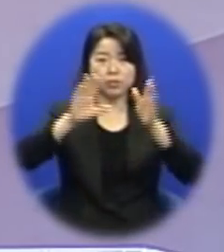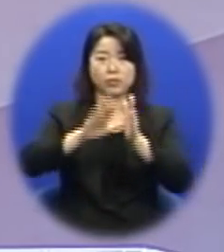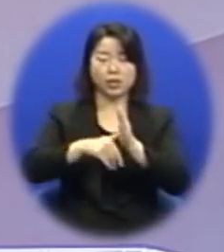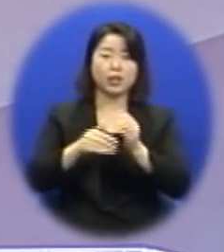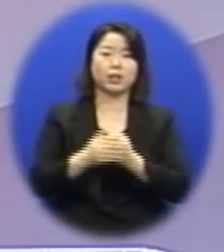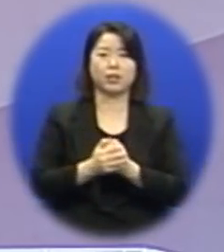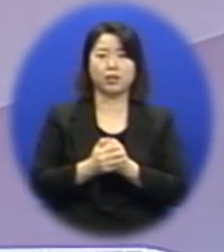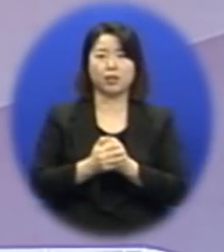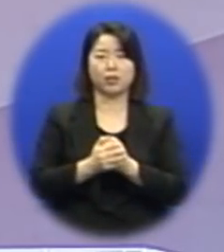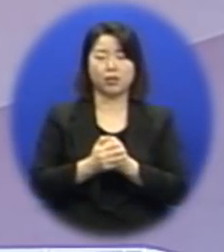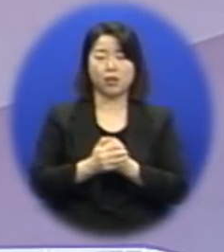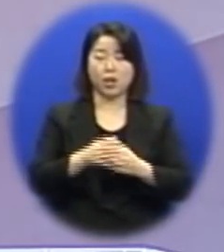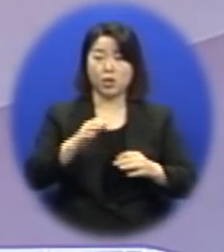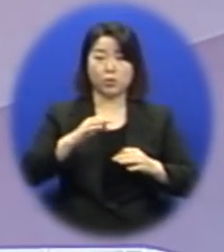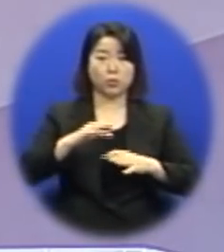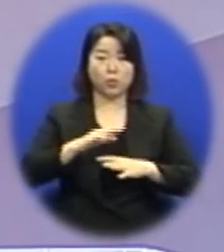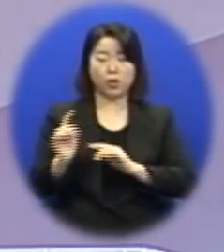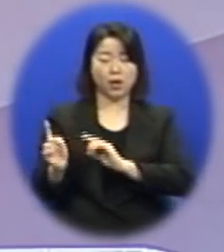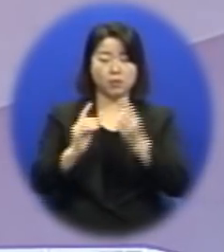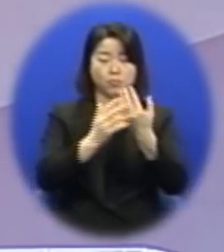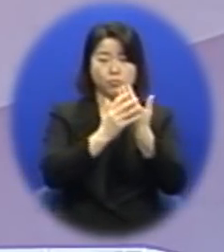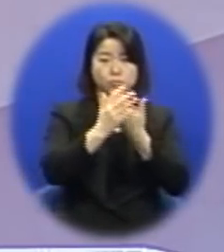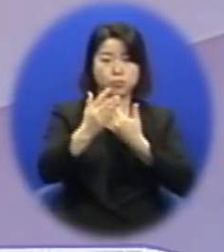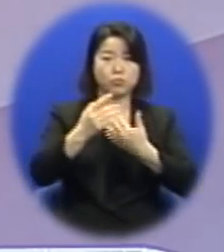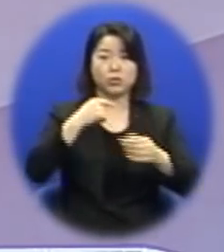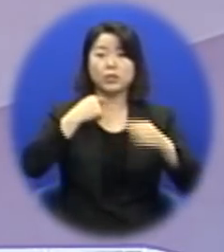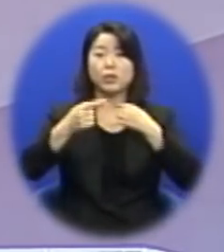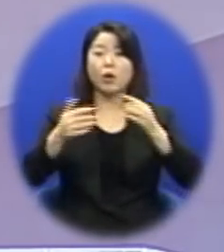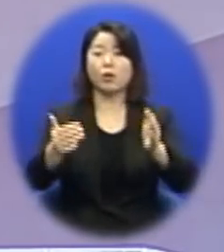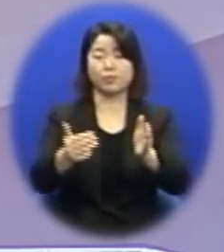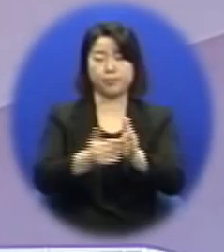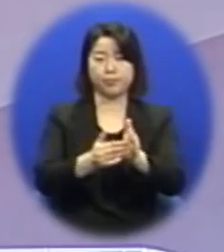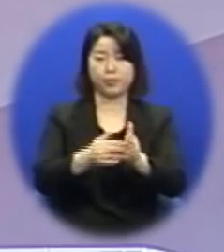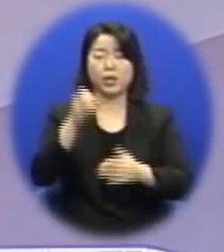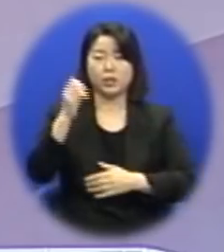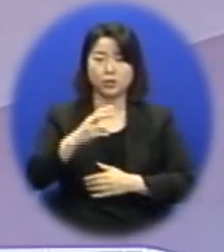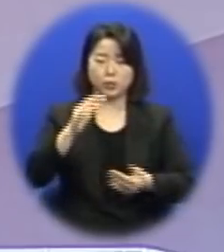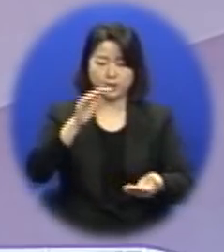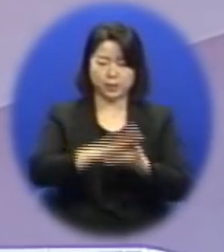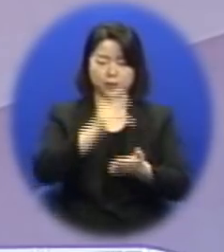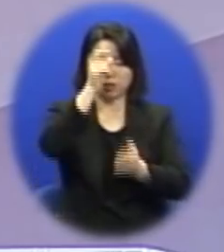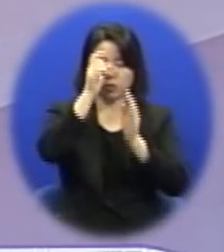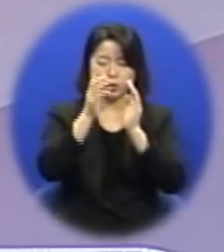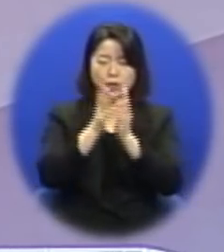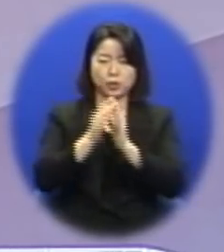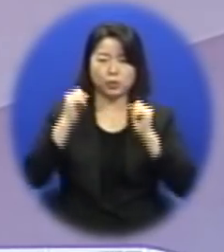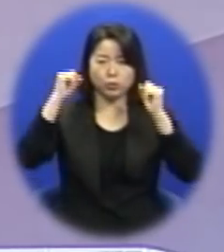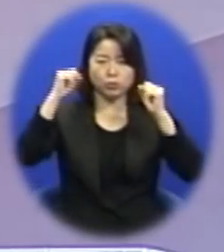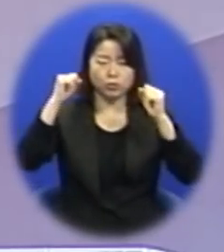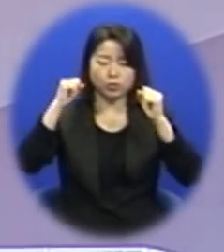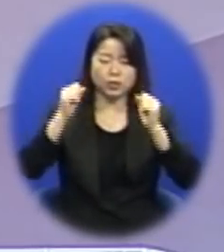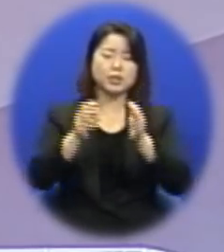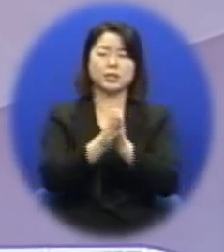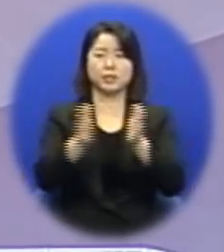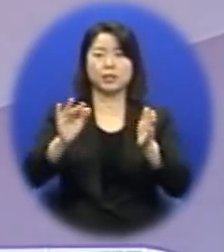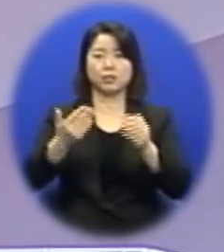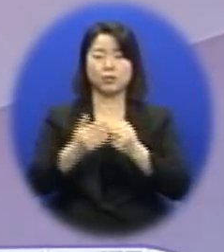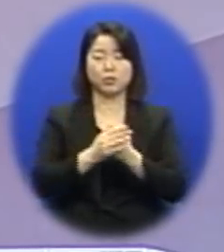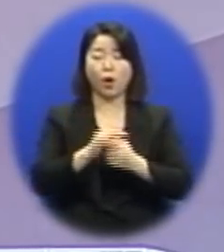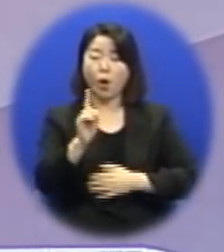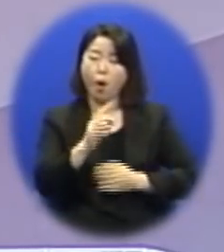1990년대 놀라운 부흥을 경험했어 그리고 뜨거운 기도 운동이 일어났습니다